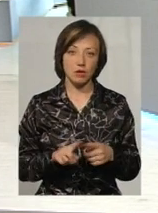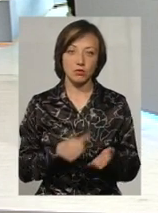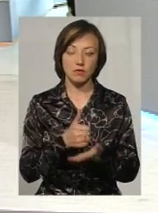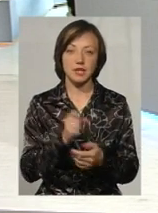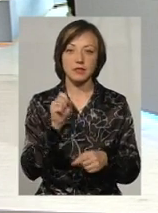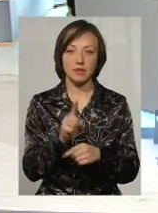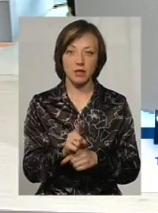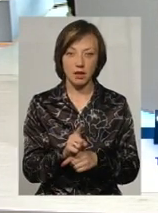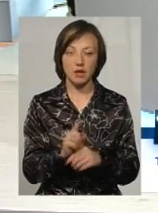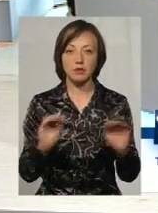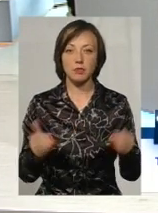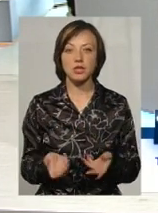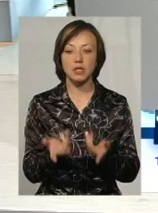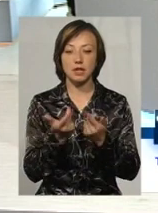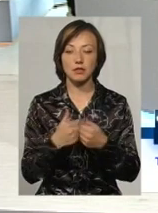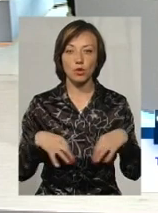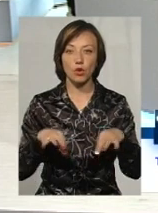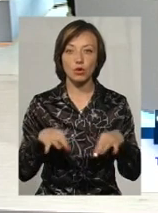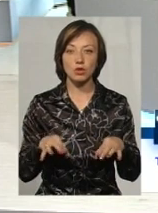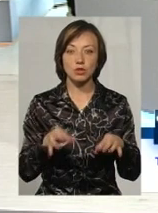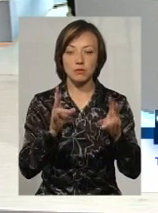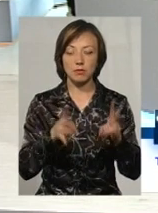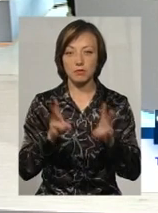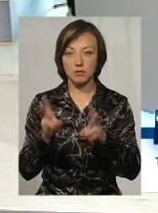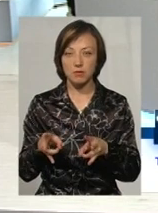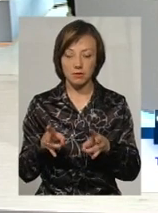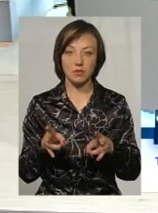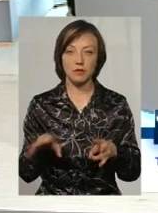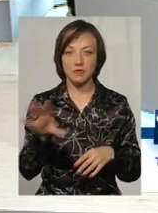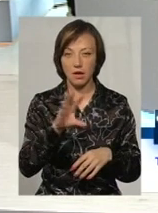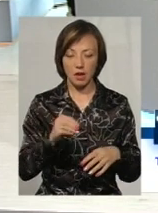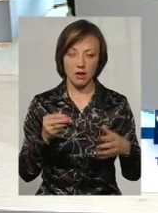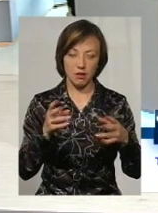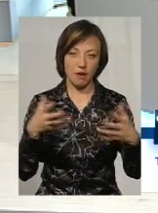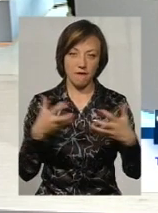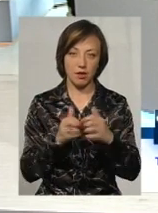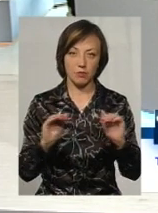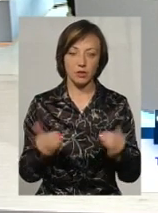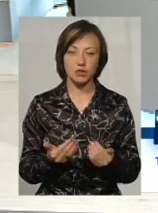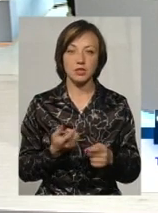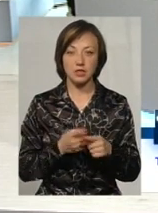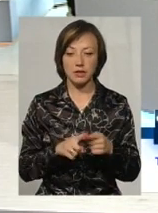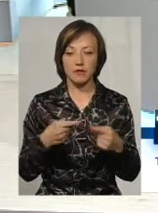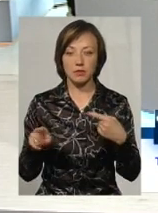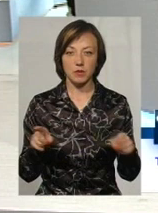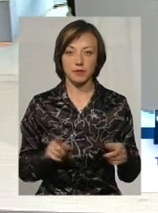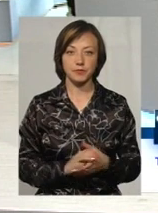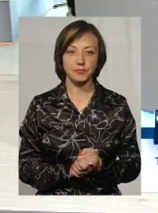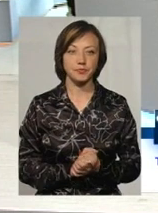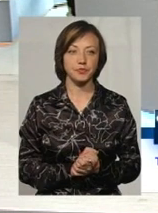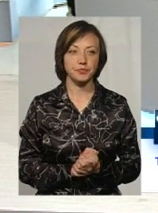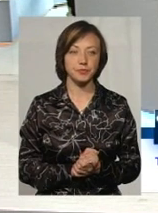основне завдання – зменшення кількості дорожньо-транспортних пригод з потерпілими і взагалі дорожньо-транспортних пригод. Тобто, це і є відмінність – наявність рухомих